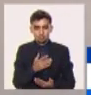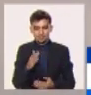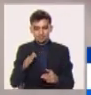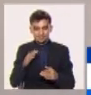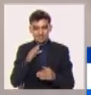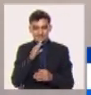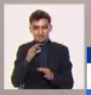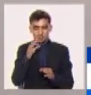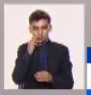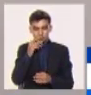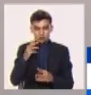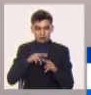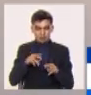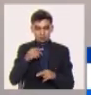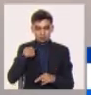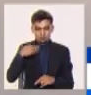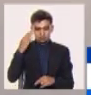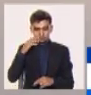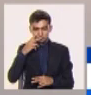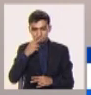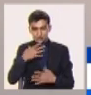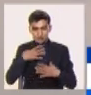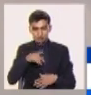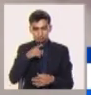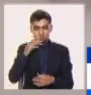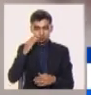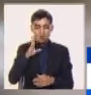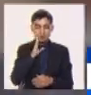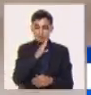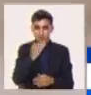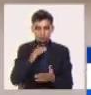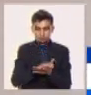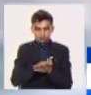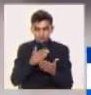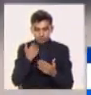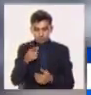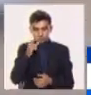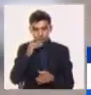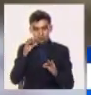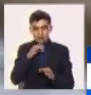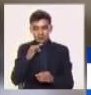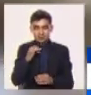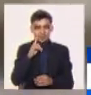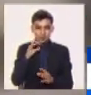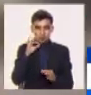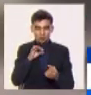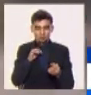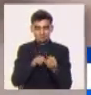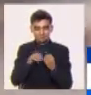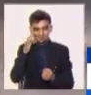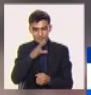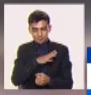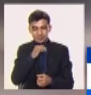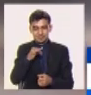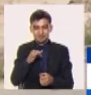кеткен азаматты бұрын соңды бұл жерде көрмедік дейді. Анасы да ол азаматпен мүлде таныс емес екенін айтыпты. Енді жас балаға қатысты күш